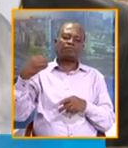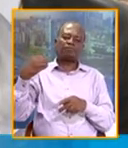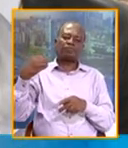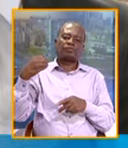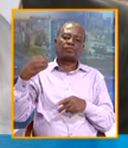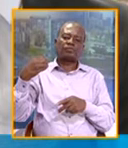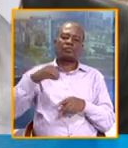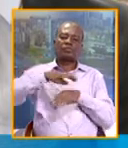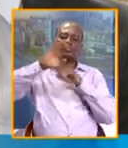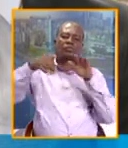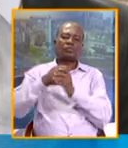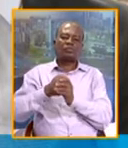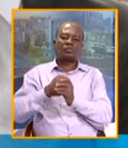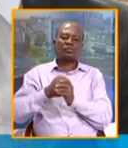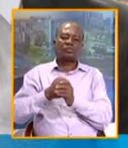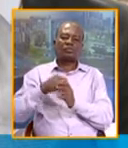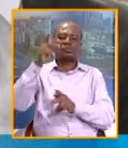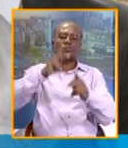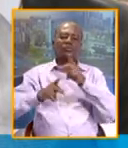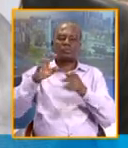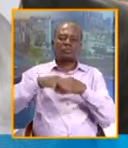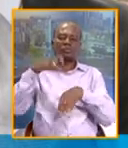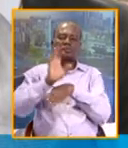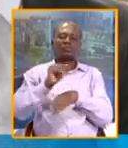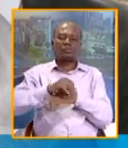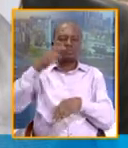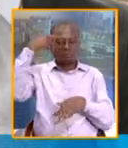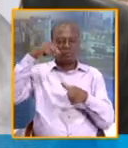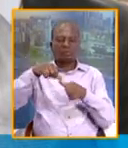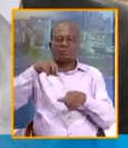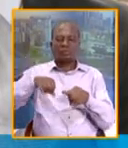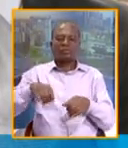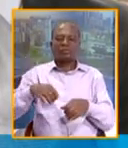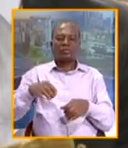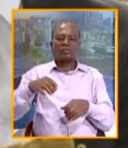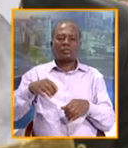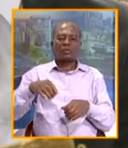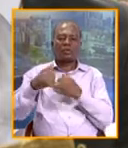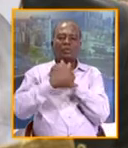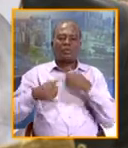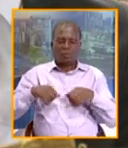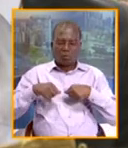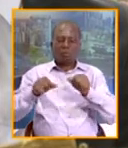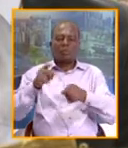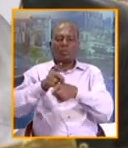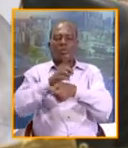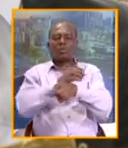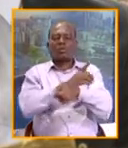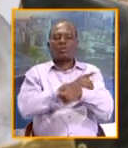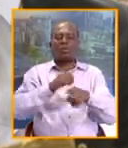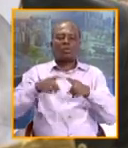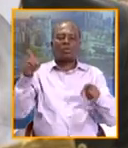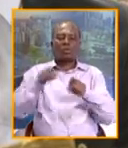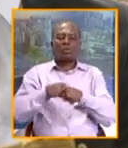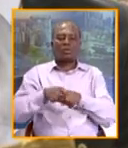et tout les toutes les populations de côte d'ivoire je craque cet essentiel que le pays continue de progresser mais